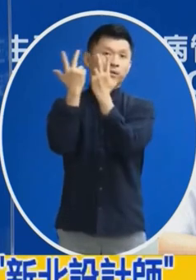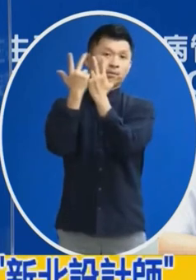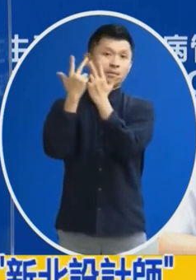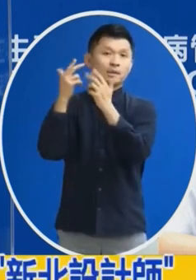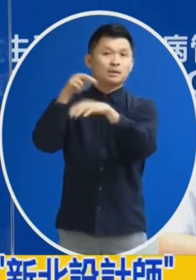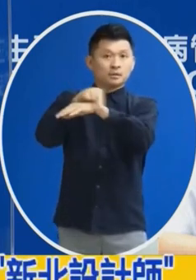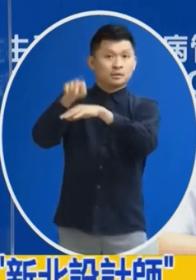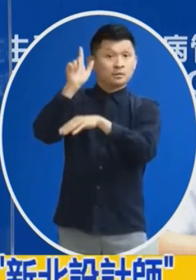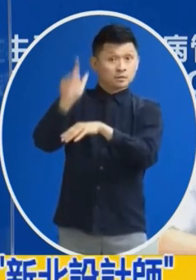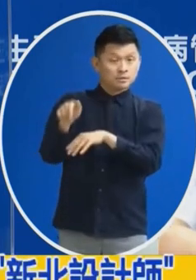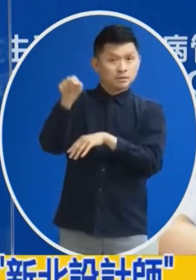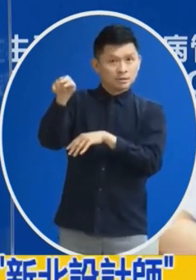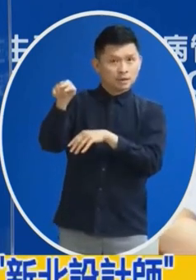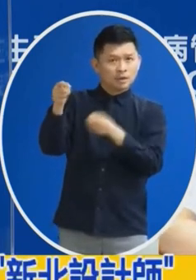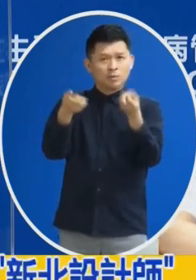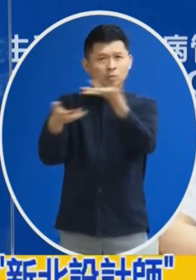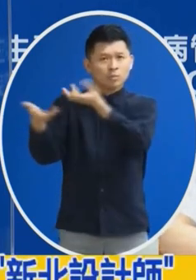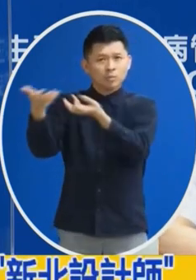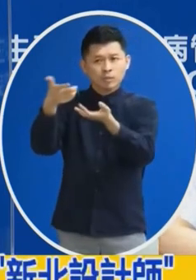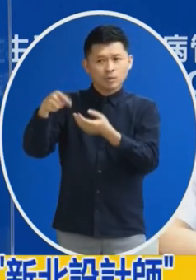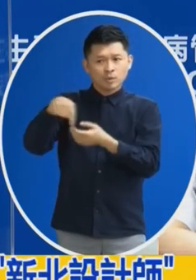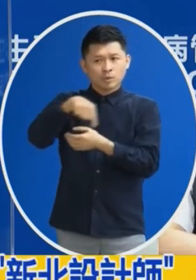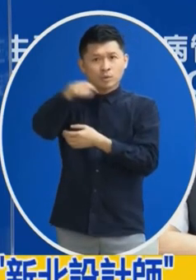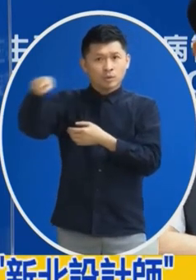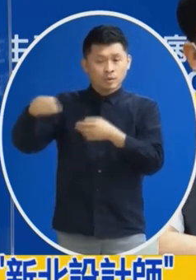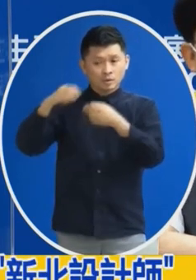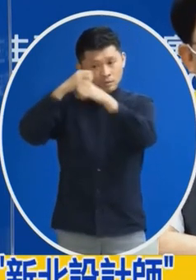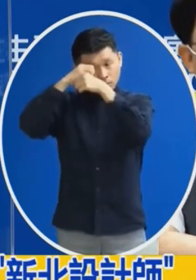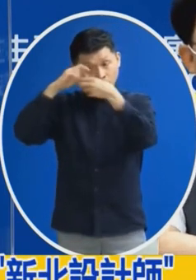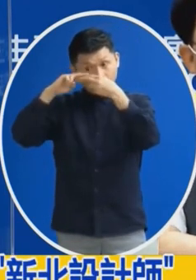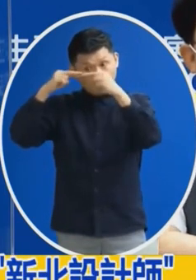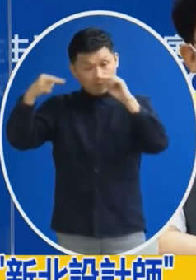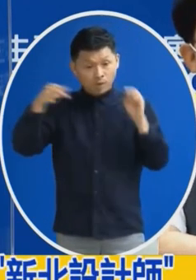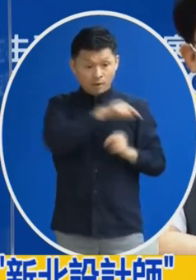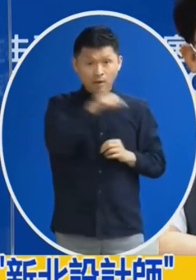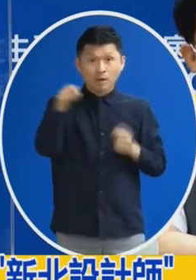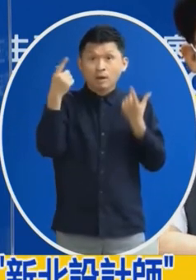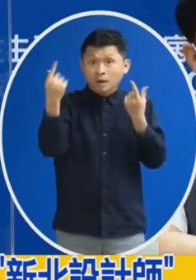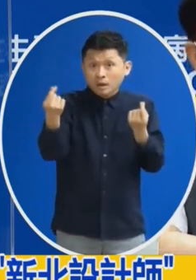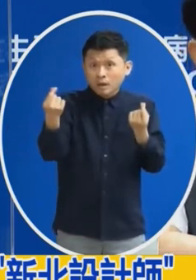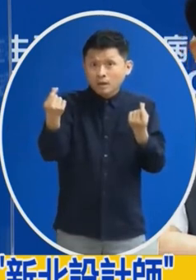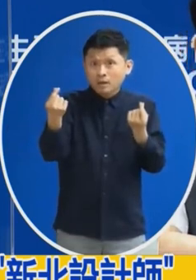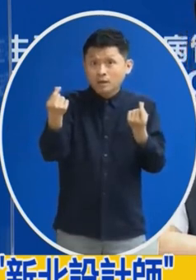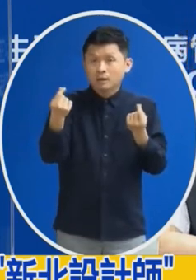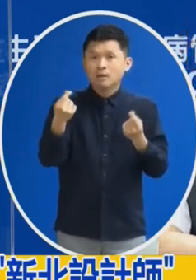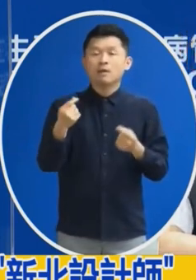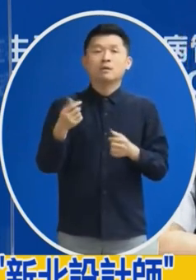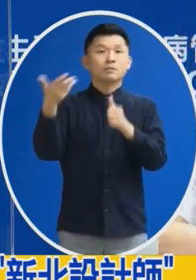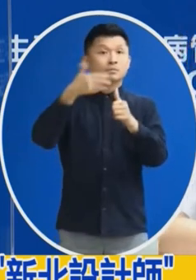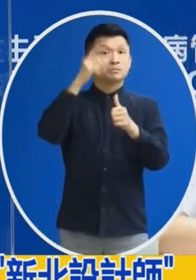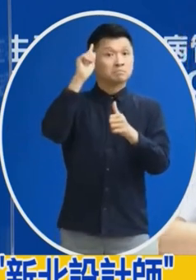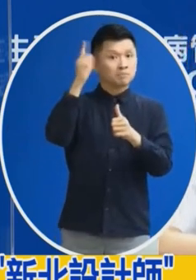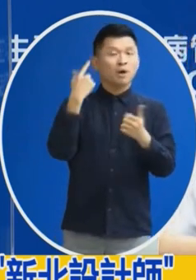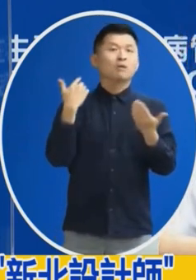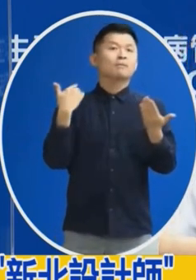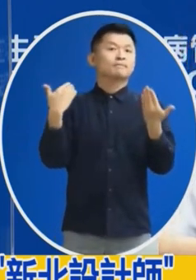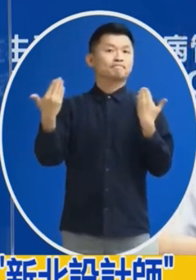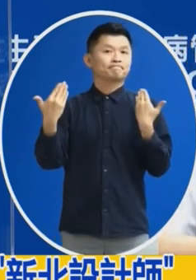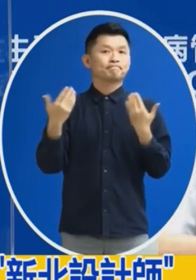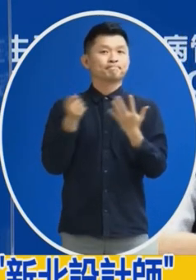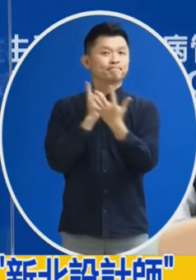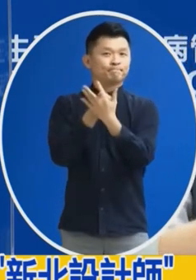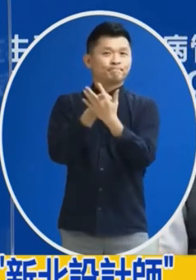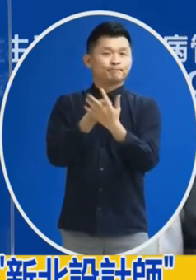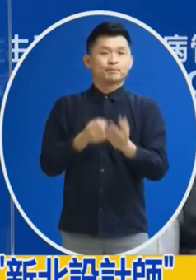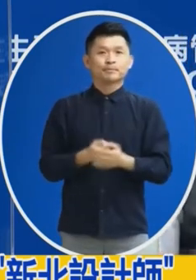师这个族群的基因定序是一致的，所以这个来源大概是很清楚。所以